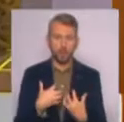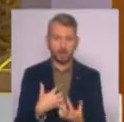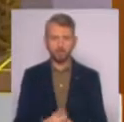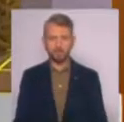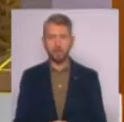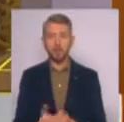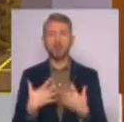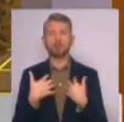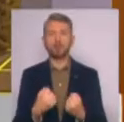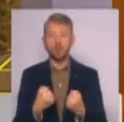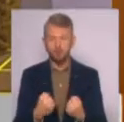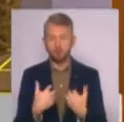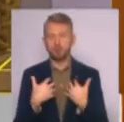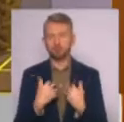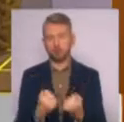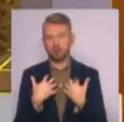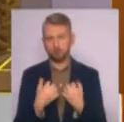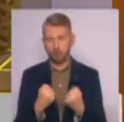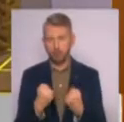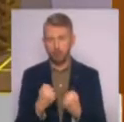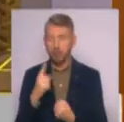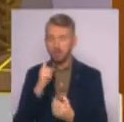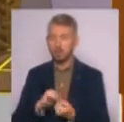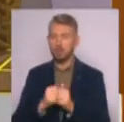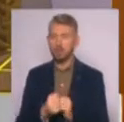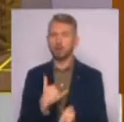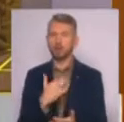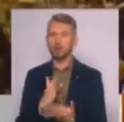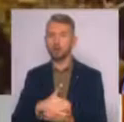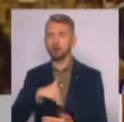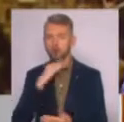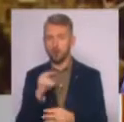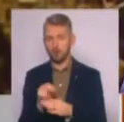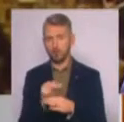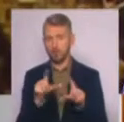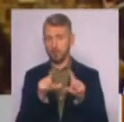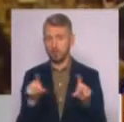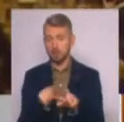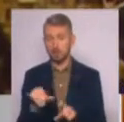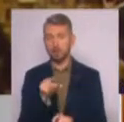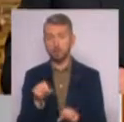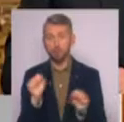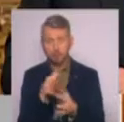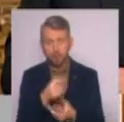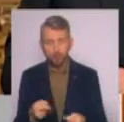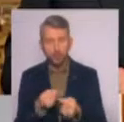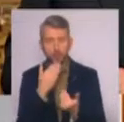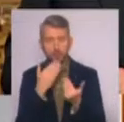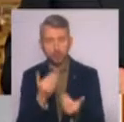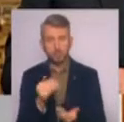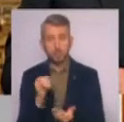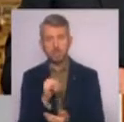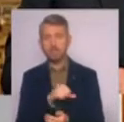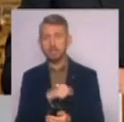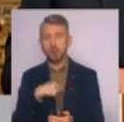турбують. Здоров'я, здоров'я, здоров'я. Запам'ятайте, в нас є достатньо лікувальних закладів, куди ви можете своєчасно звернутися, і